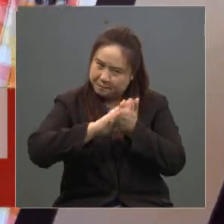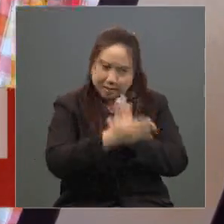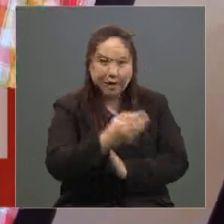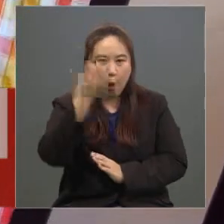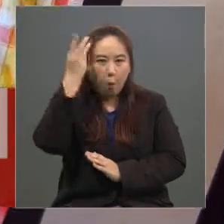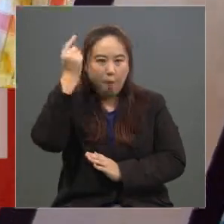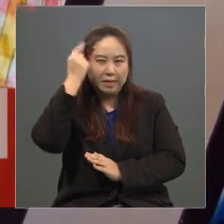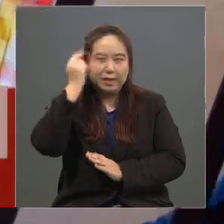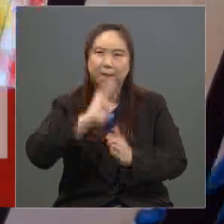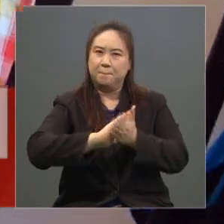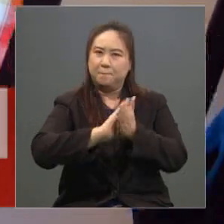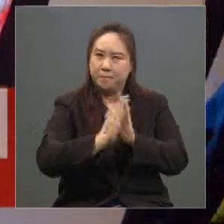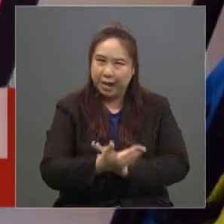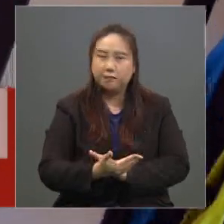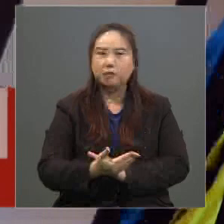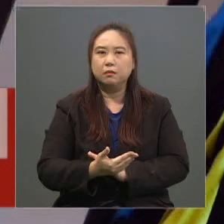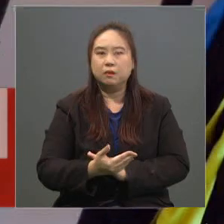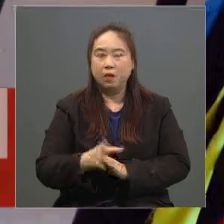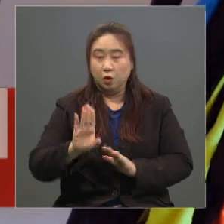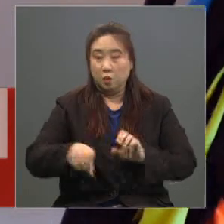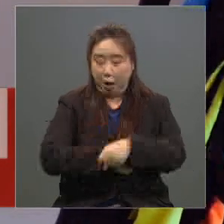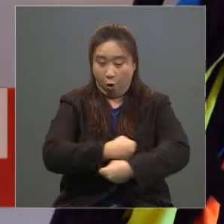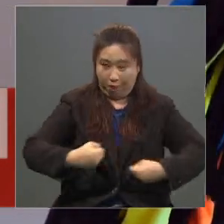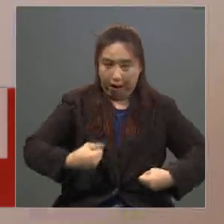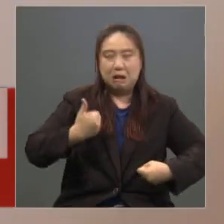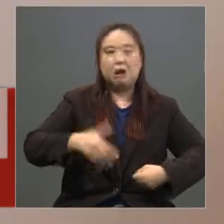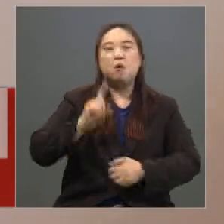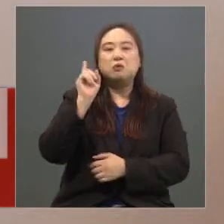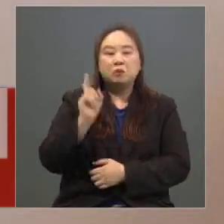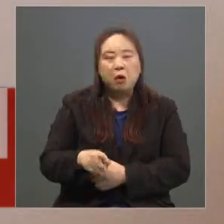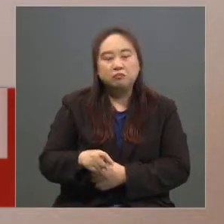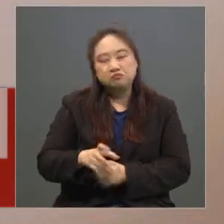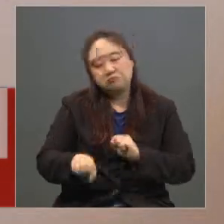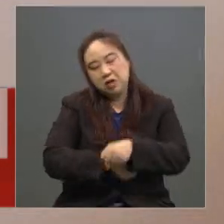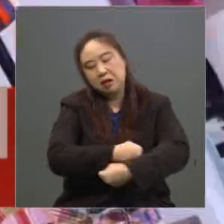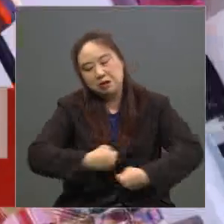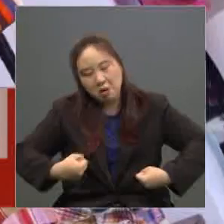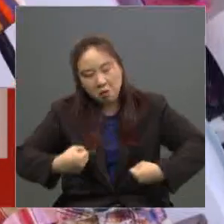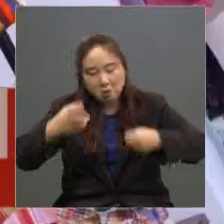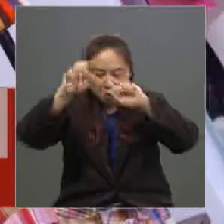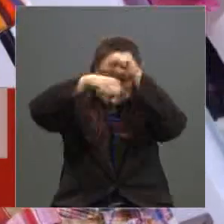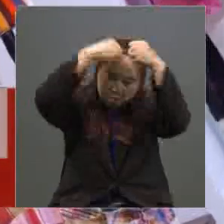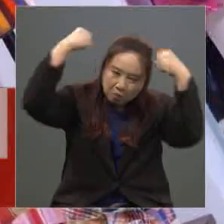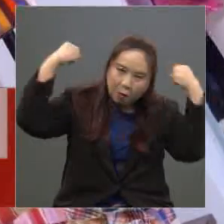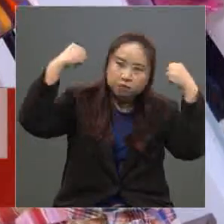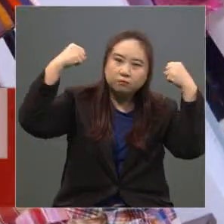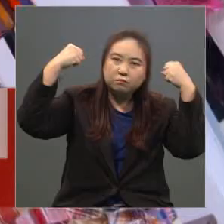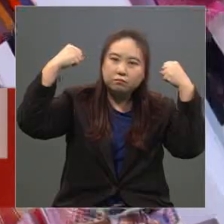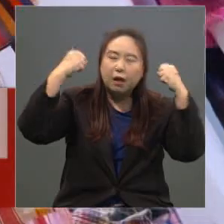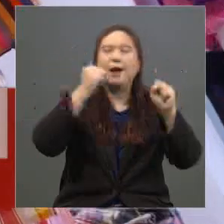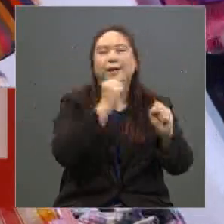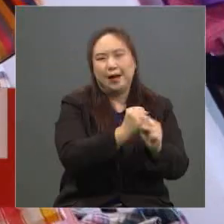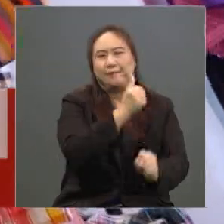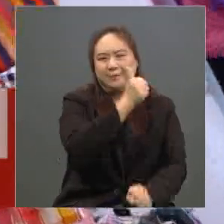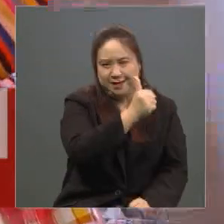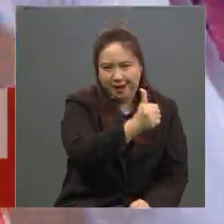ผ้าขาวม้าจะต้องถือขันแล้วก็คาดเอวหรือผูกผมอันนั้นน่ะมันทำได้แต่จริง